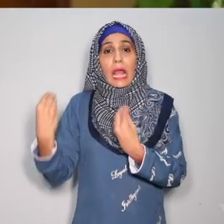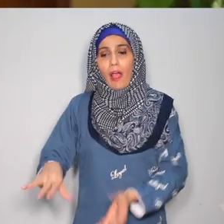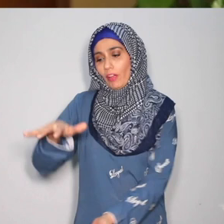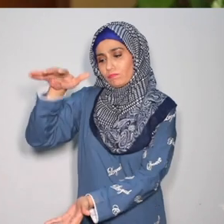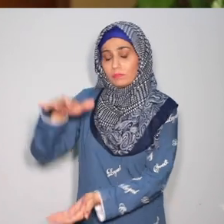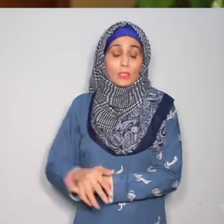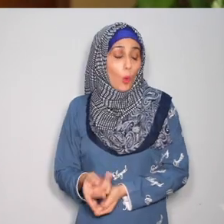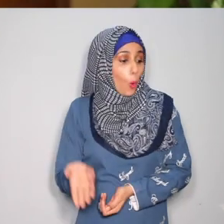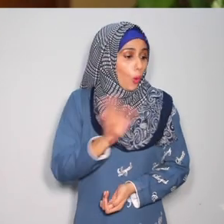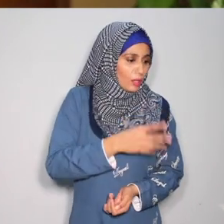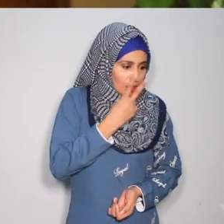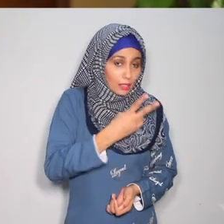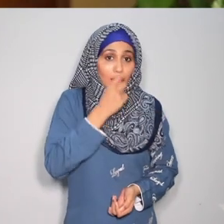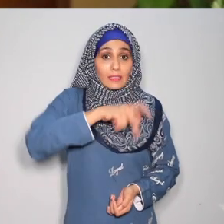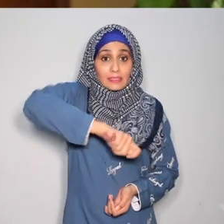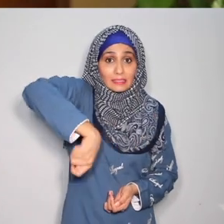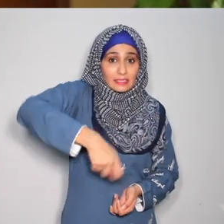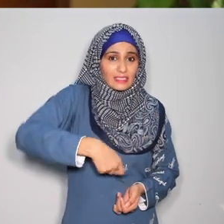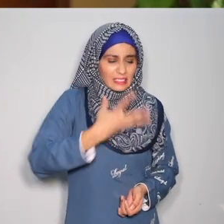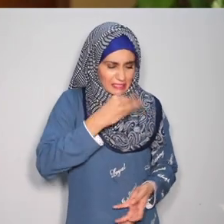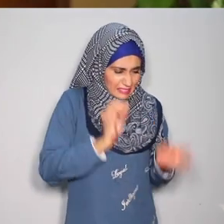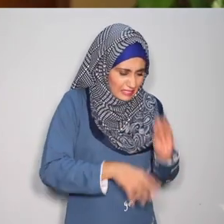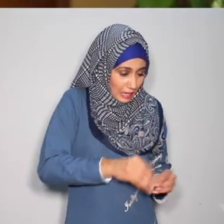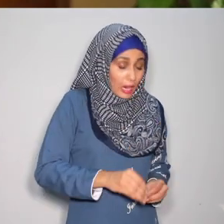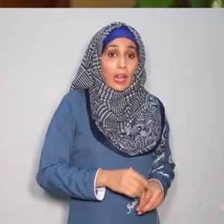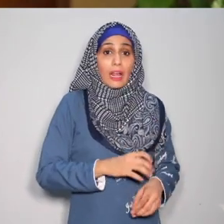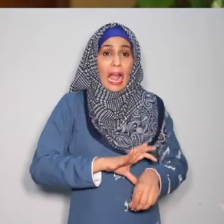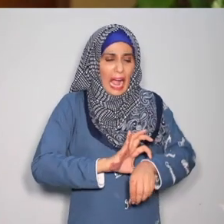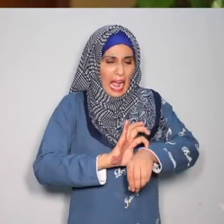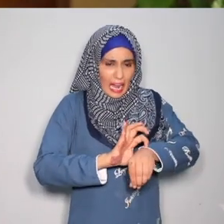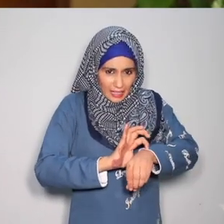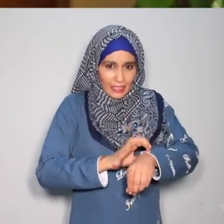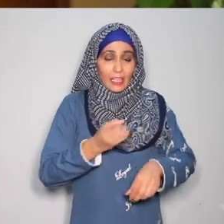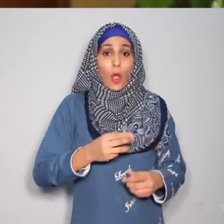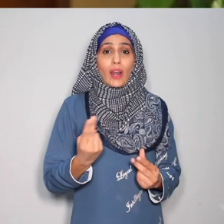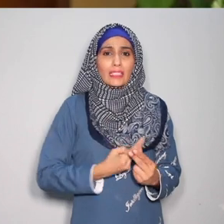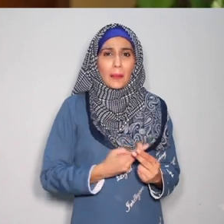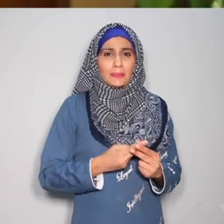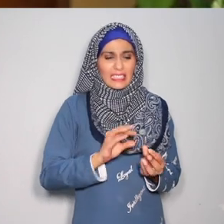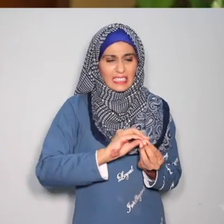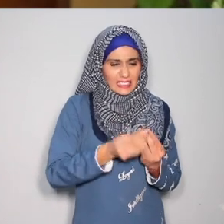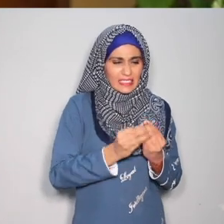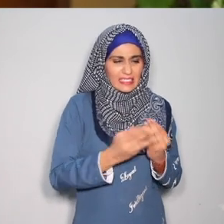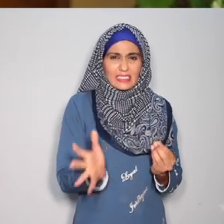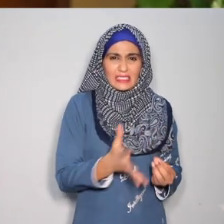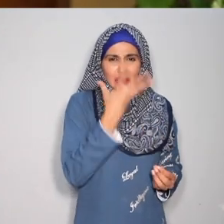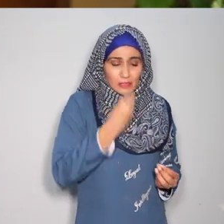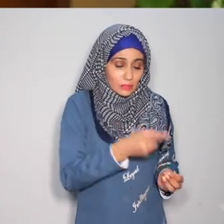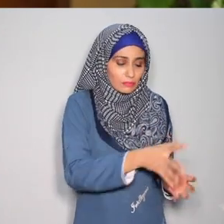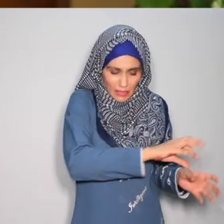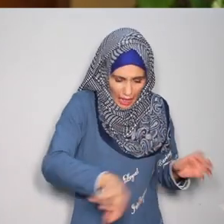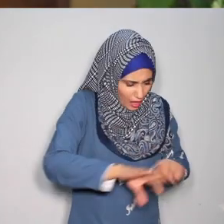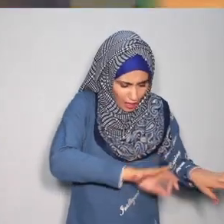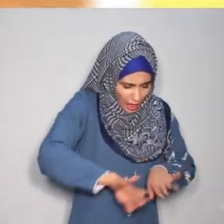हुआ खाना रखा था, दूसरी तरफ बावर्ची कचरे के ढेर में से हड्डियां और सब्जियों के छिलके अलग कर रहा